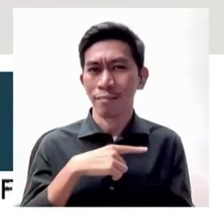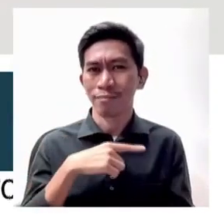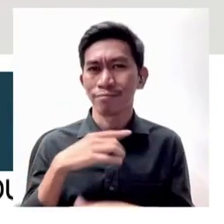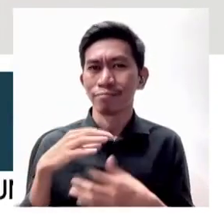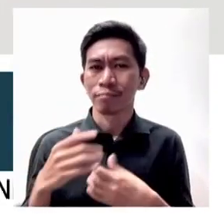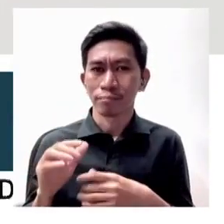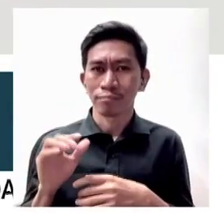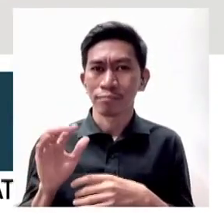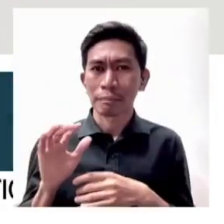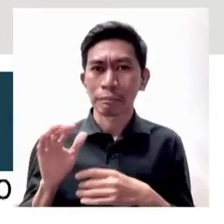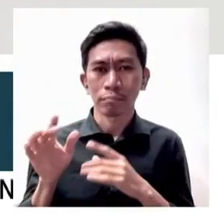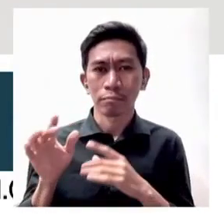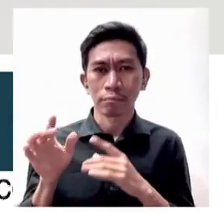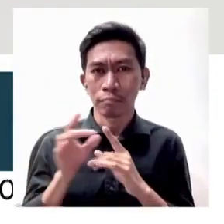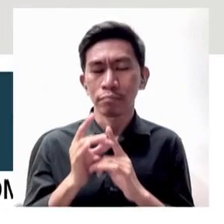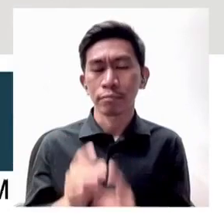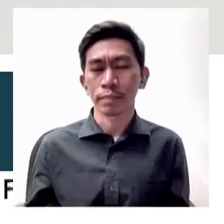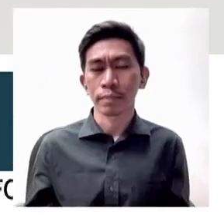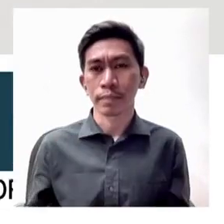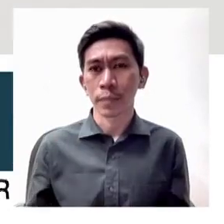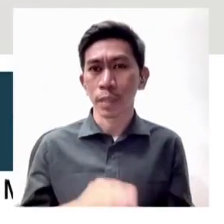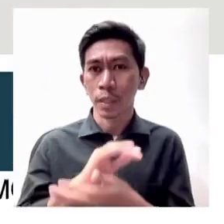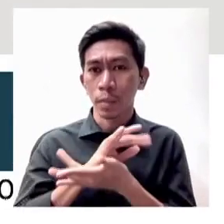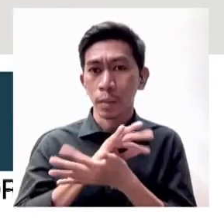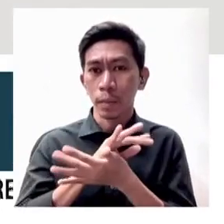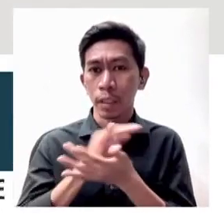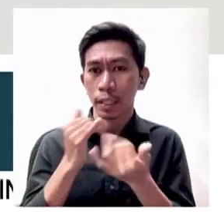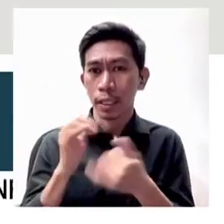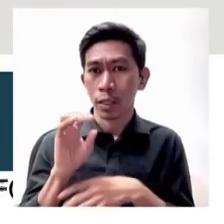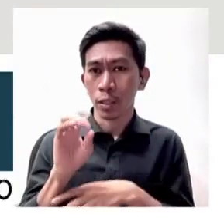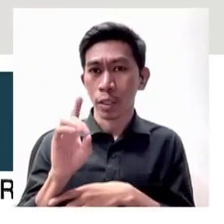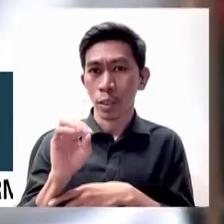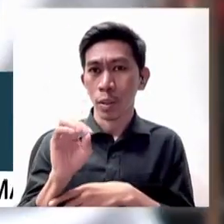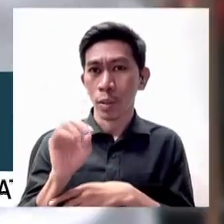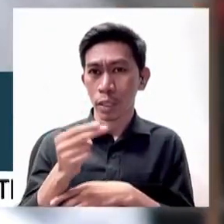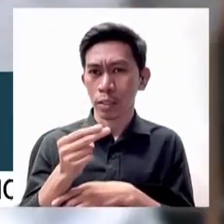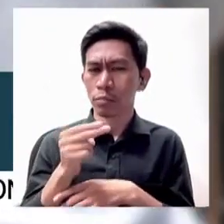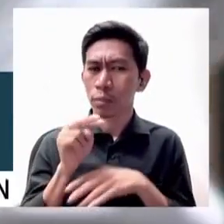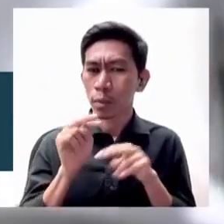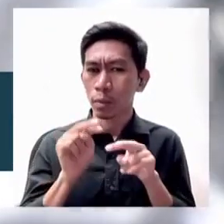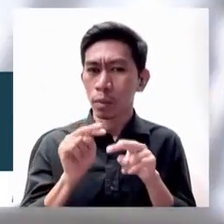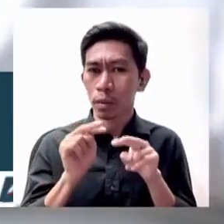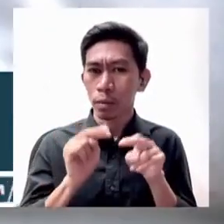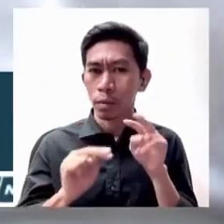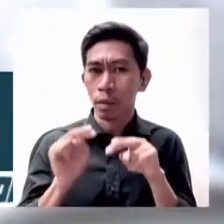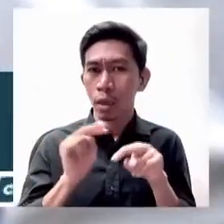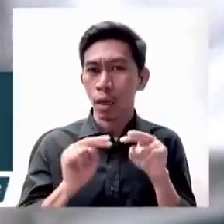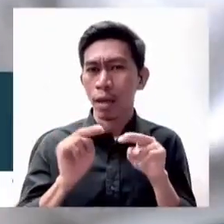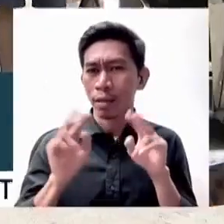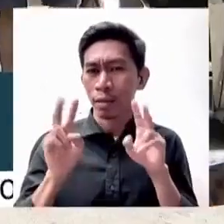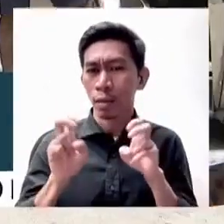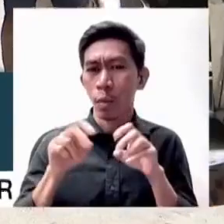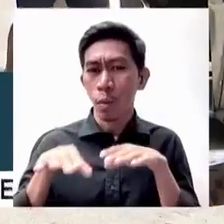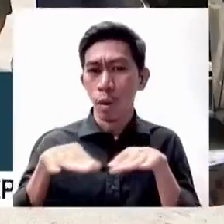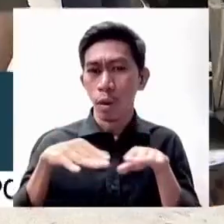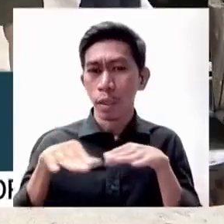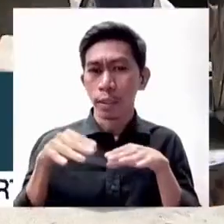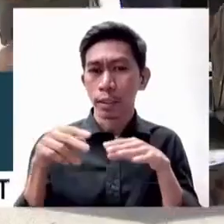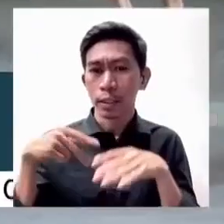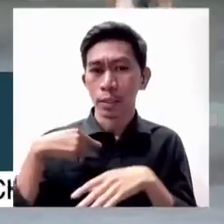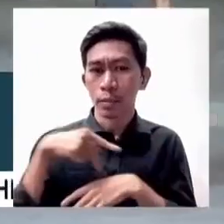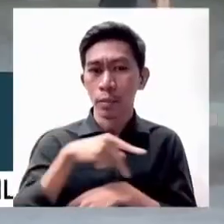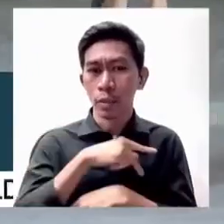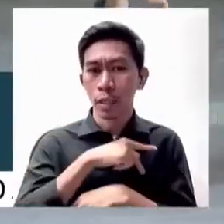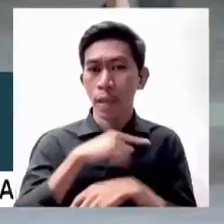Aside from COVID, the health department is also monitoring another respiratory disease, the walking pneumonia, but it asserts there's still no outbreak